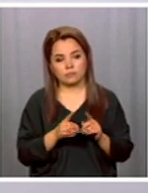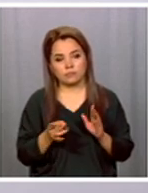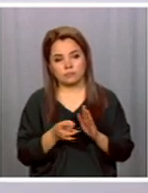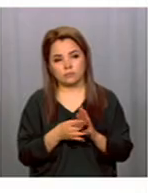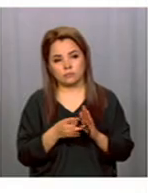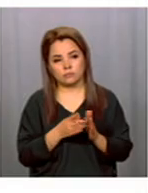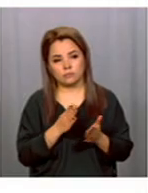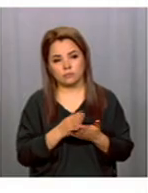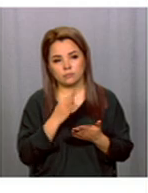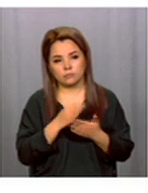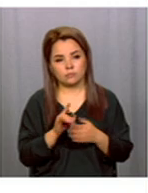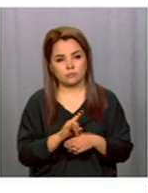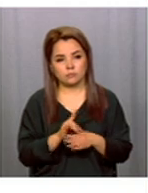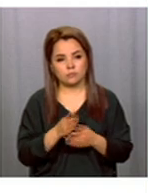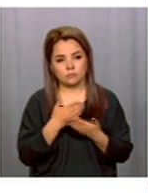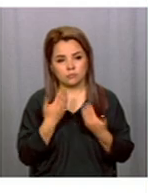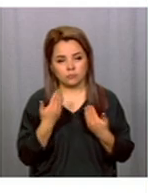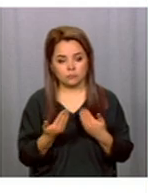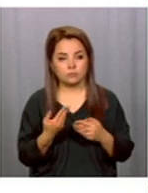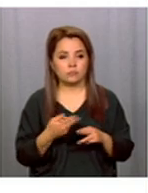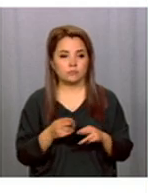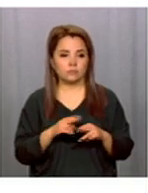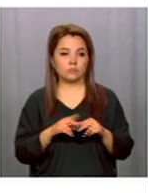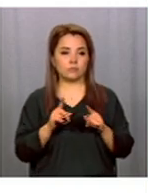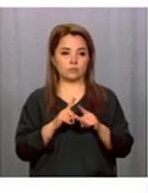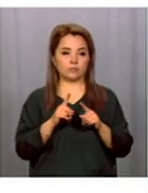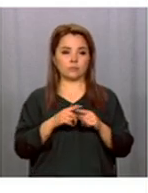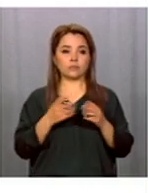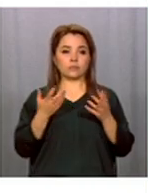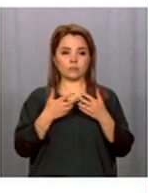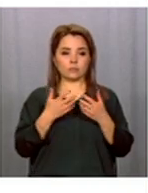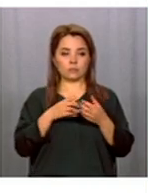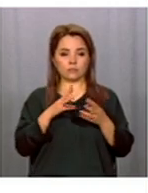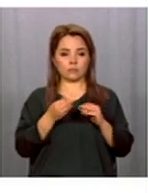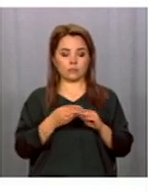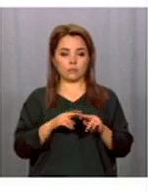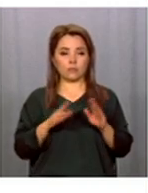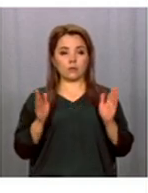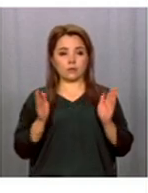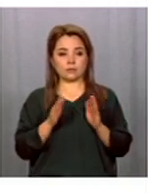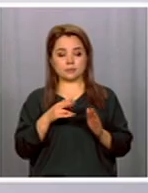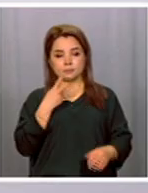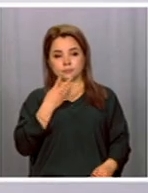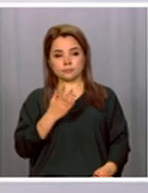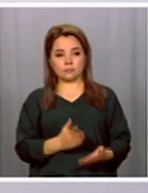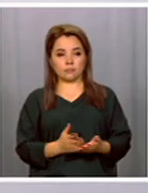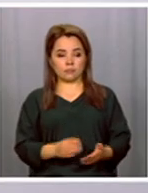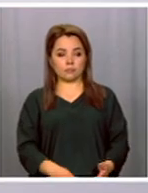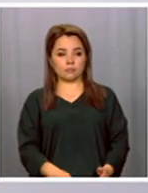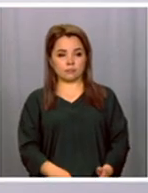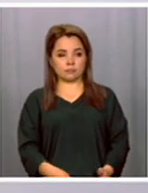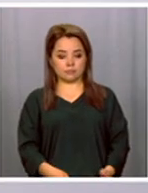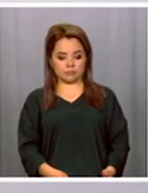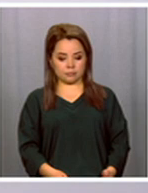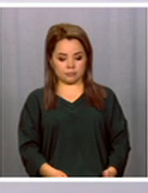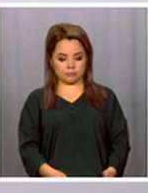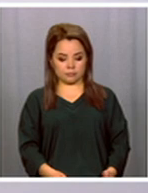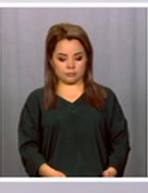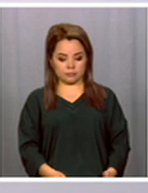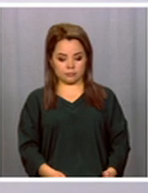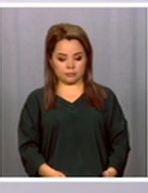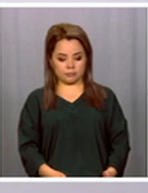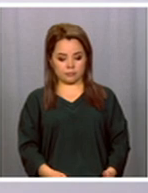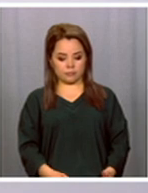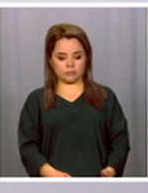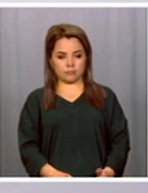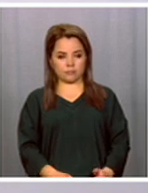екен, жалған емес демек. Және оның өлшемдері кішірейтілгенін байқап отырмыз. Балалар, осы жерде бір назар